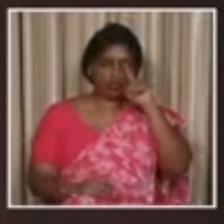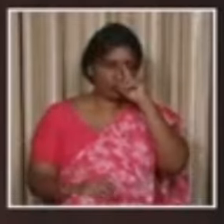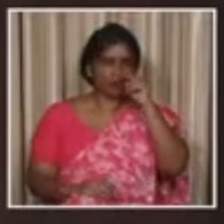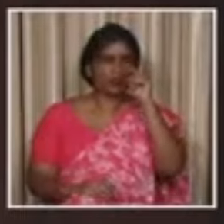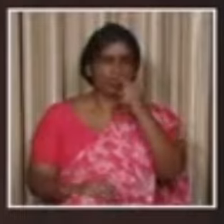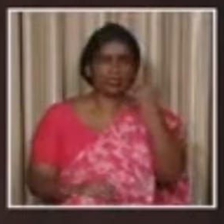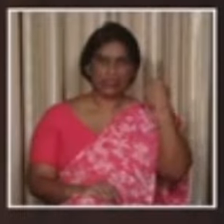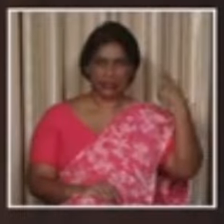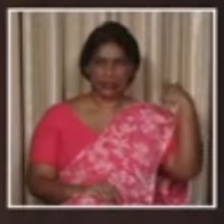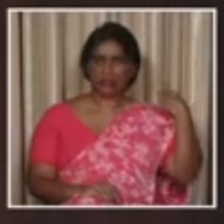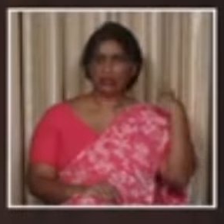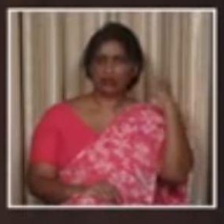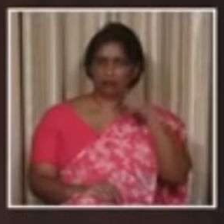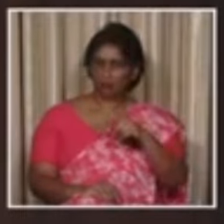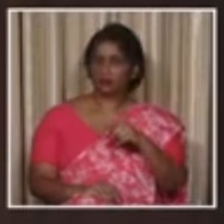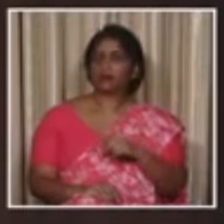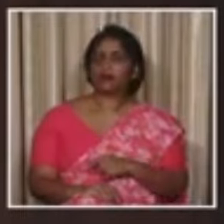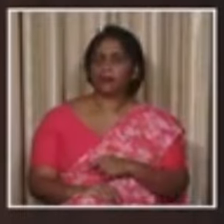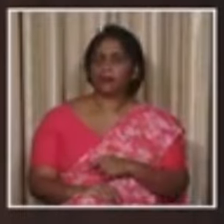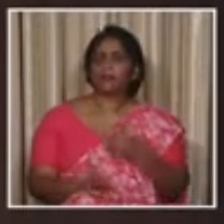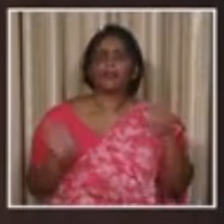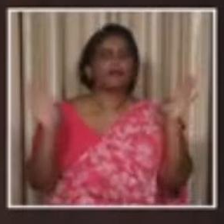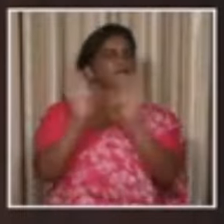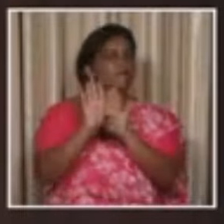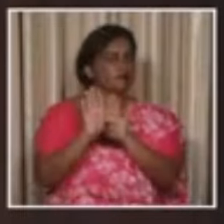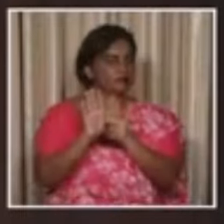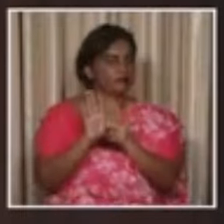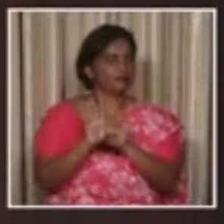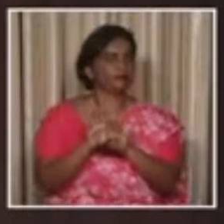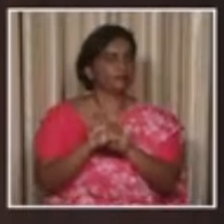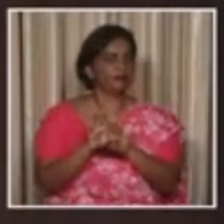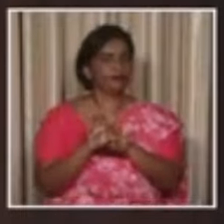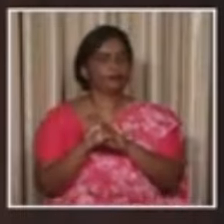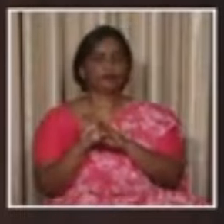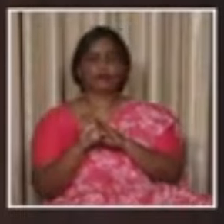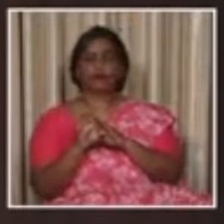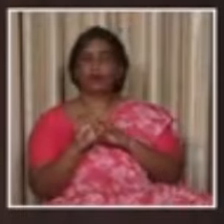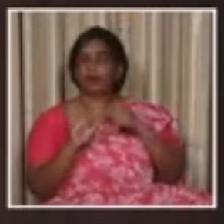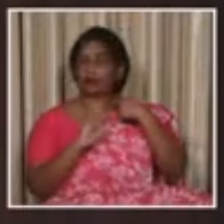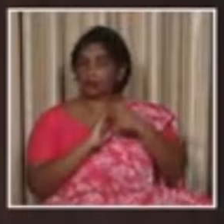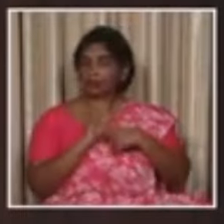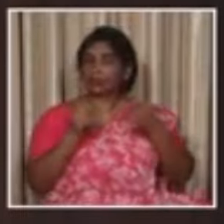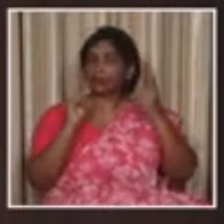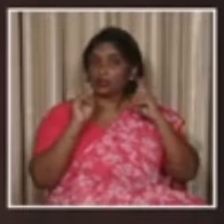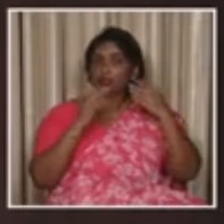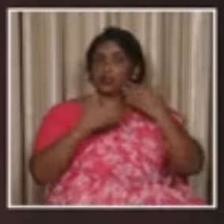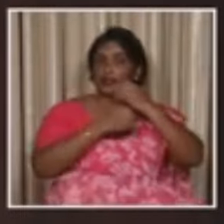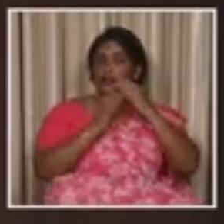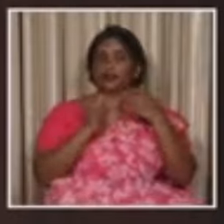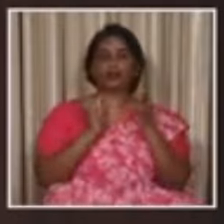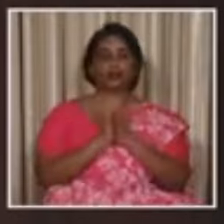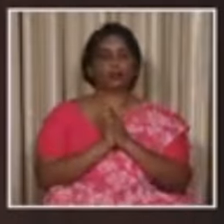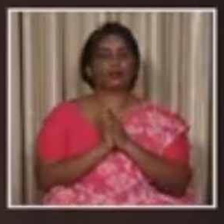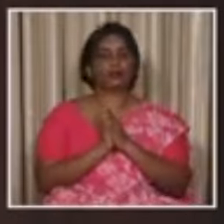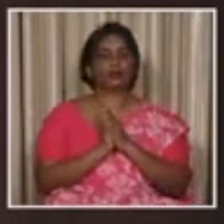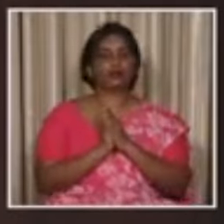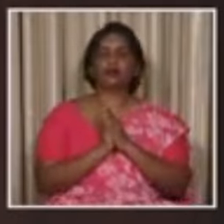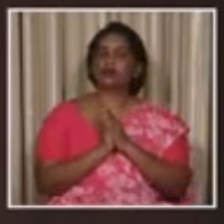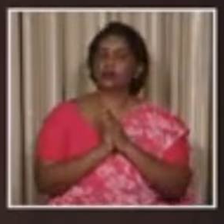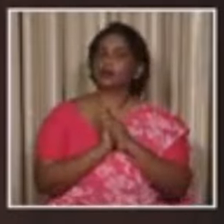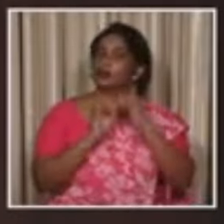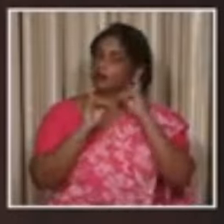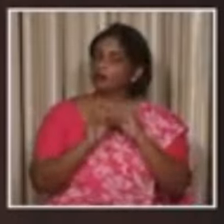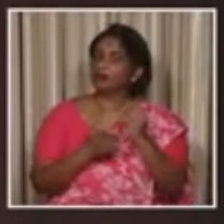මේ ඊපෙරදත් ගියා ගියාම මේක වහලා දාලා තියෙන්නේ. ඉතින් මේ රටේ ක්‍රීඩාවට විද්‍යාව ගේන්න හදපු වැඩපිළිල